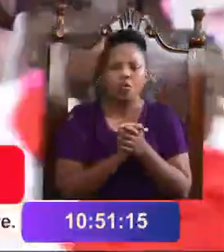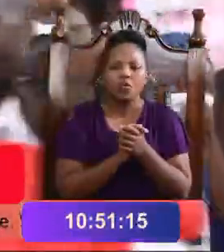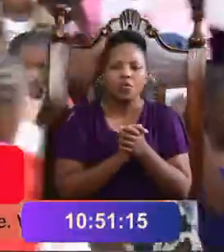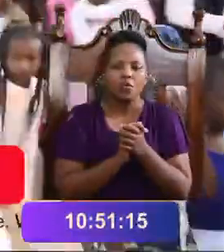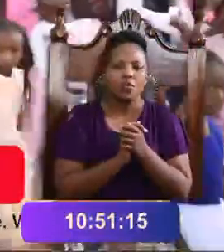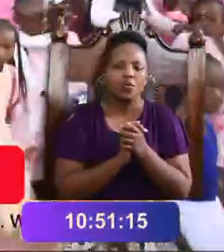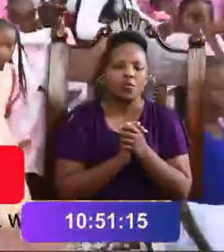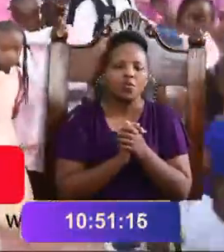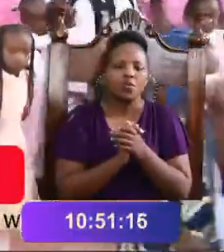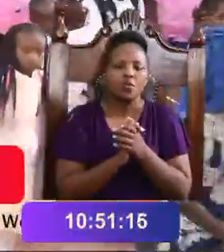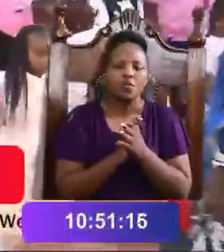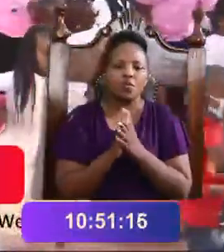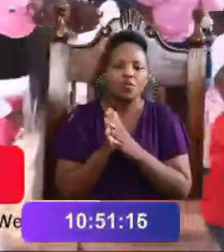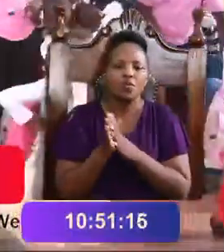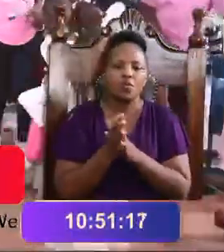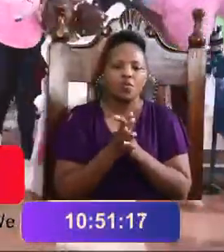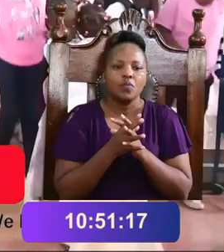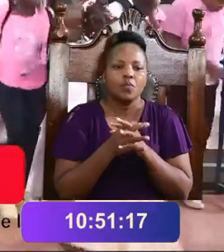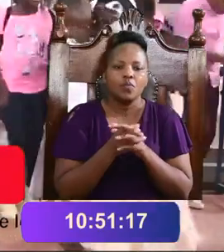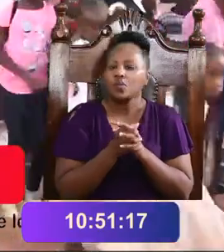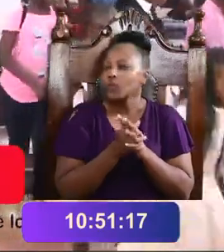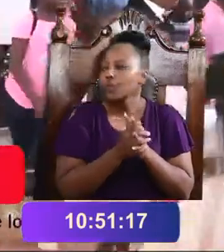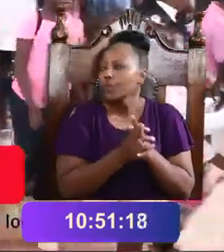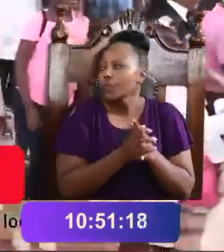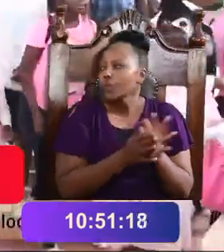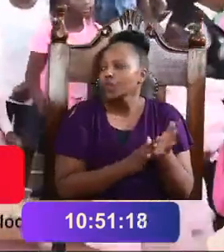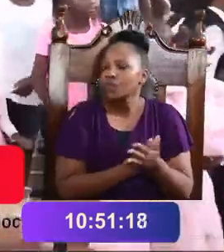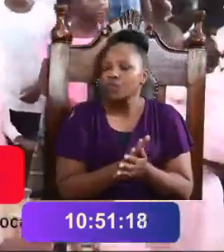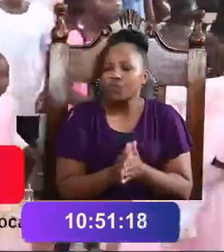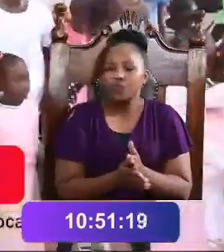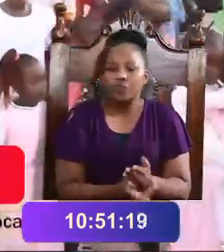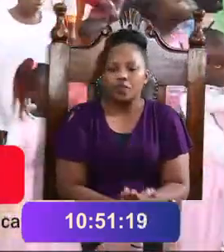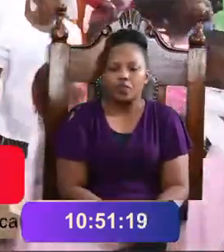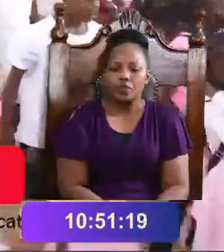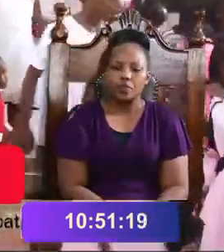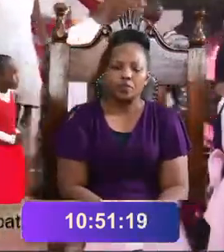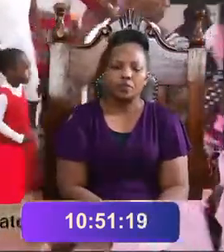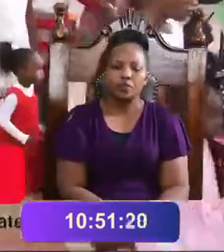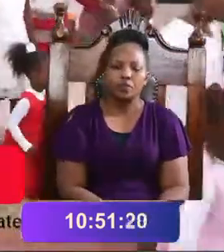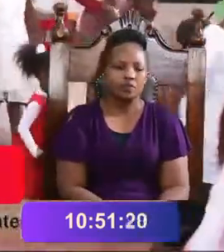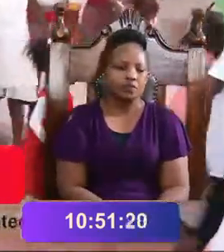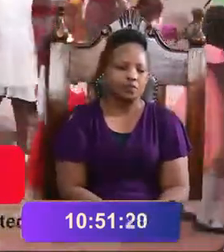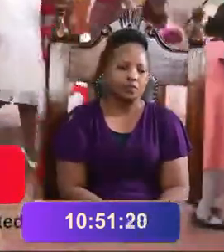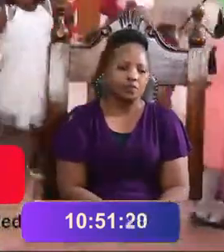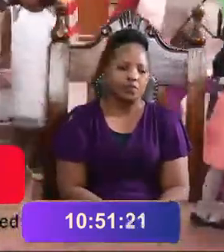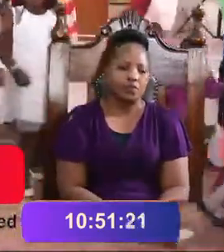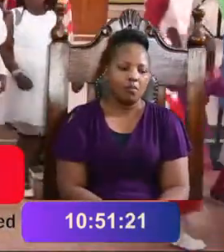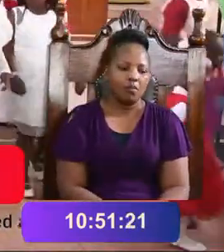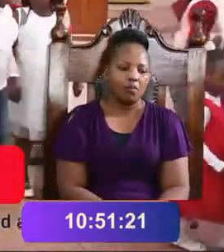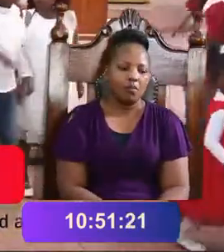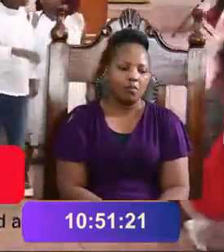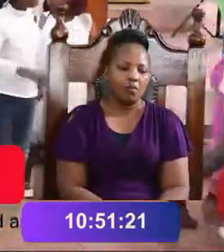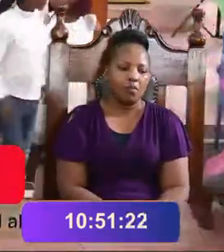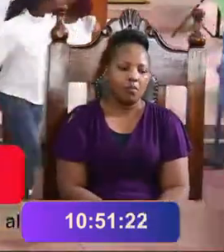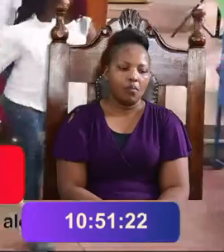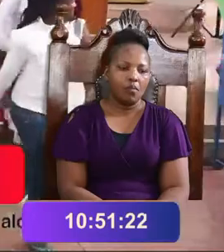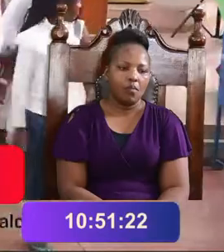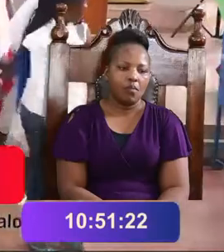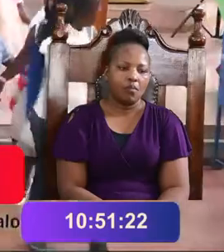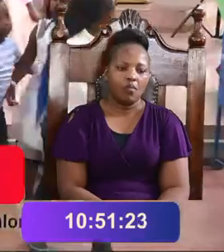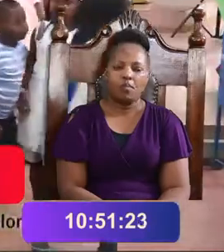and above, tafadhali wapelekwe church school. Ha, wengine wanaweza baki. Wakitoka